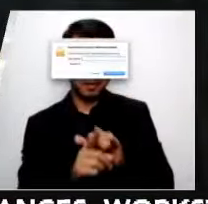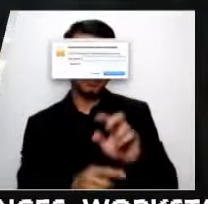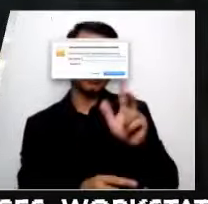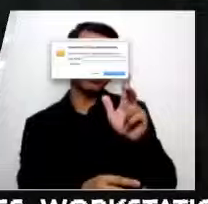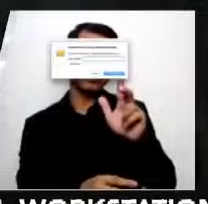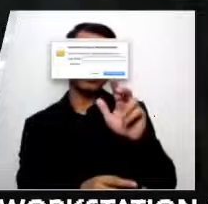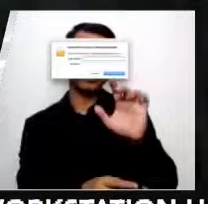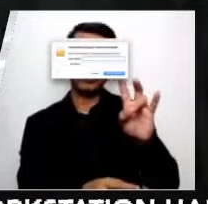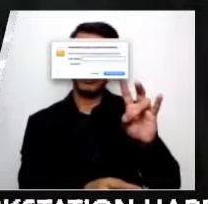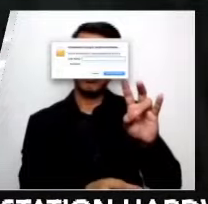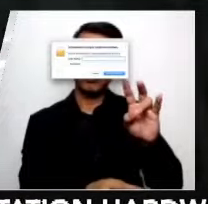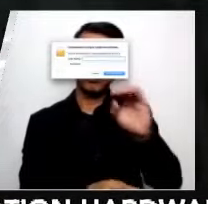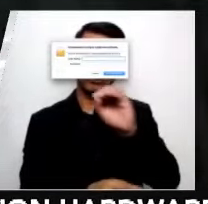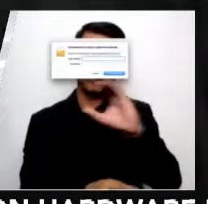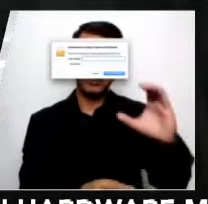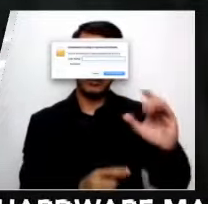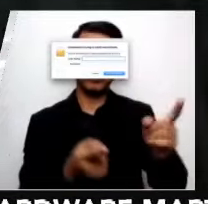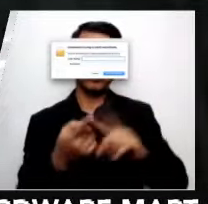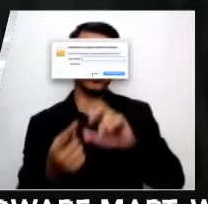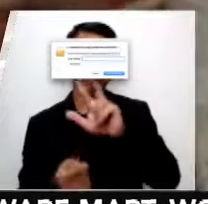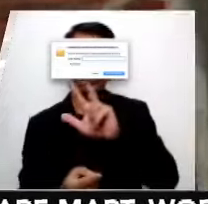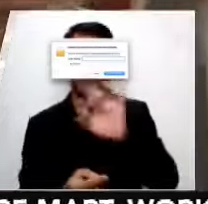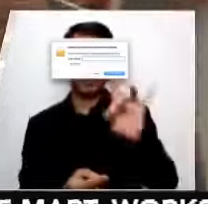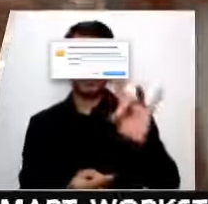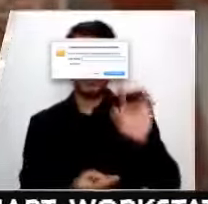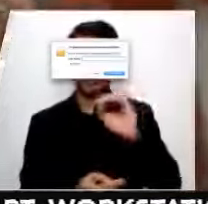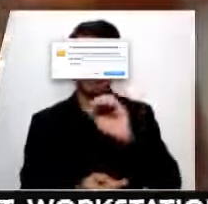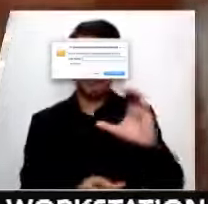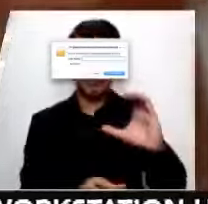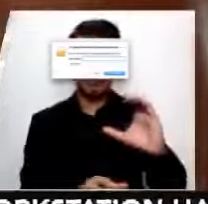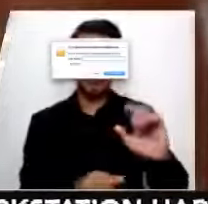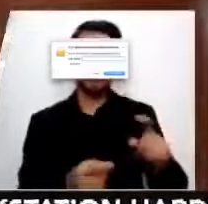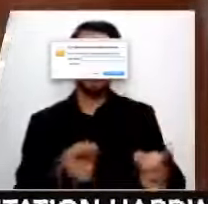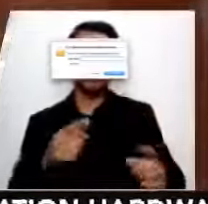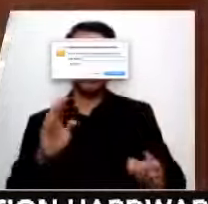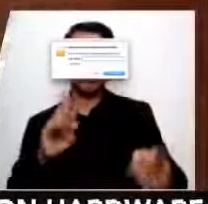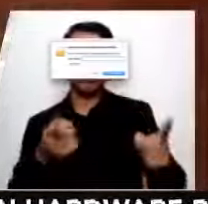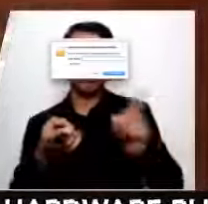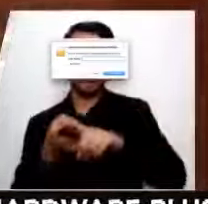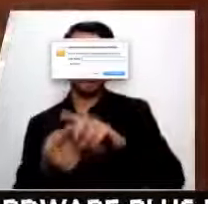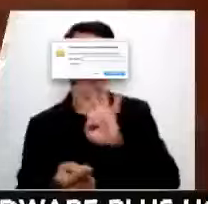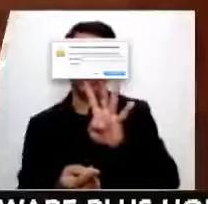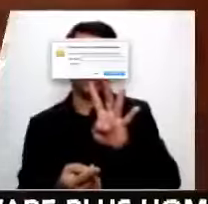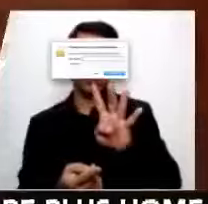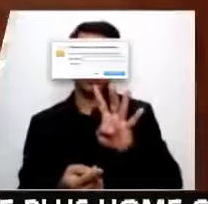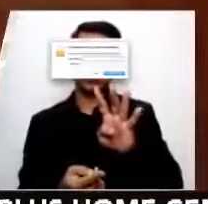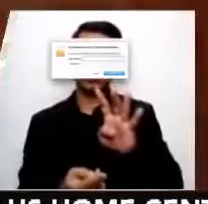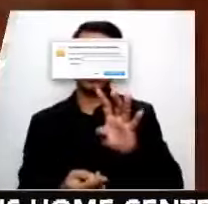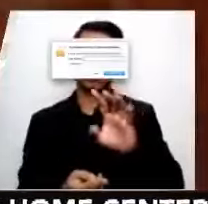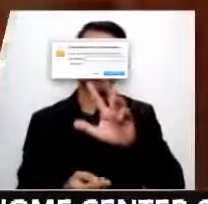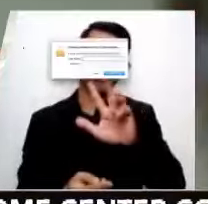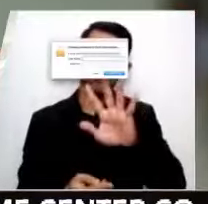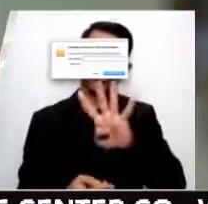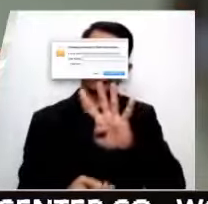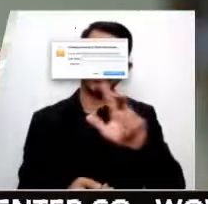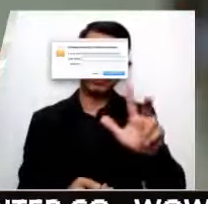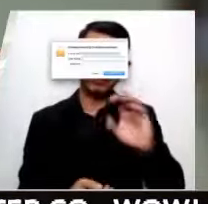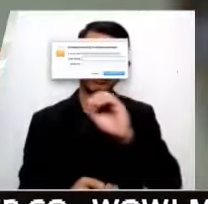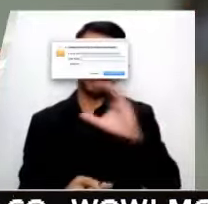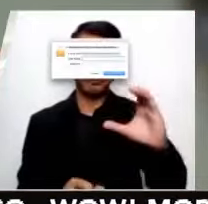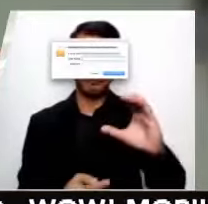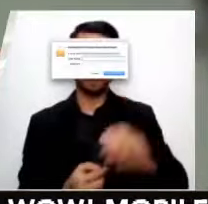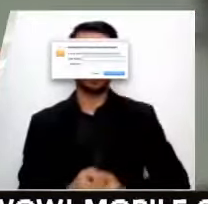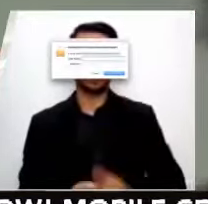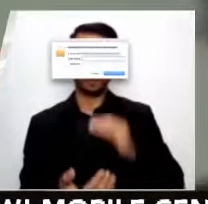degrees na may average heat index na 40 to 43 degrees. Umiyos daw sa araw mula 10 hanggang 3 p.m.